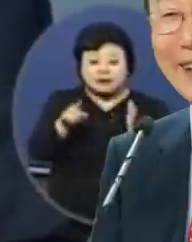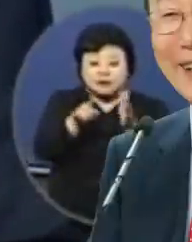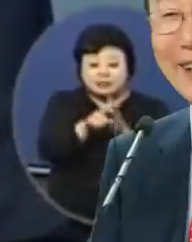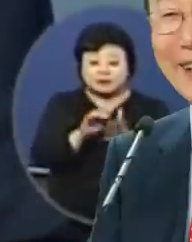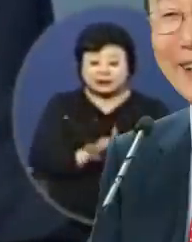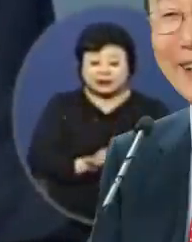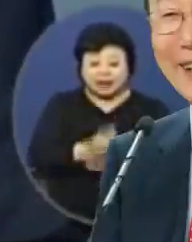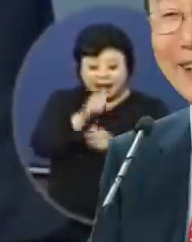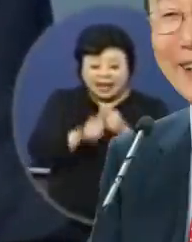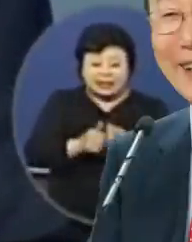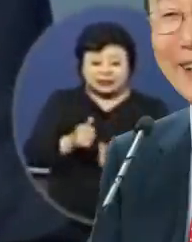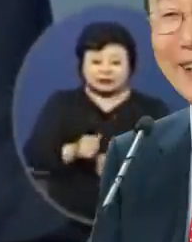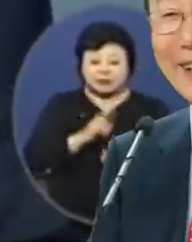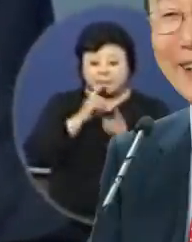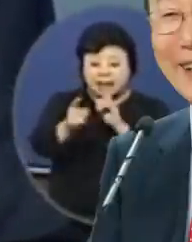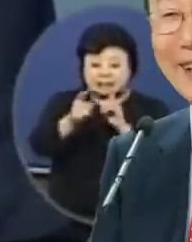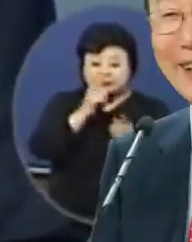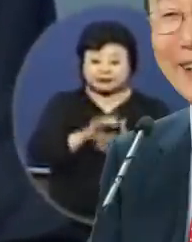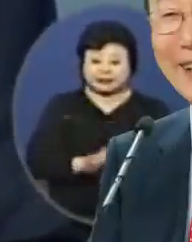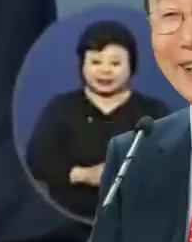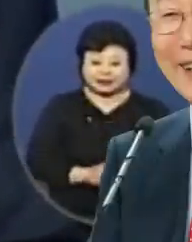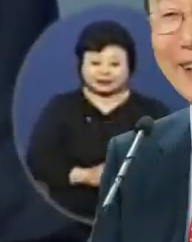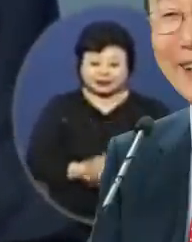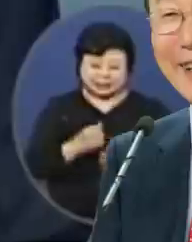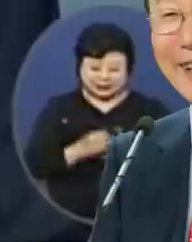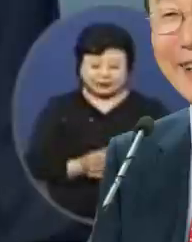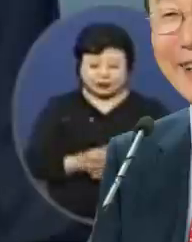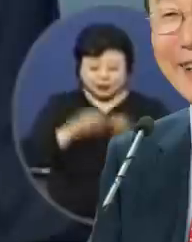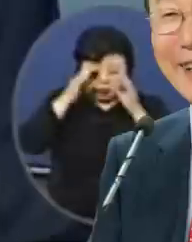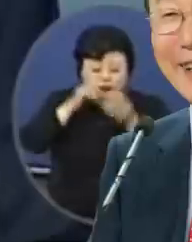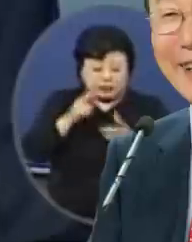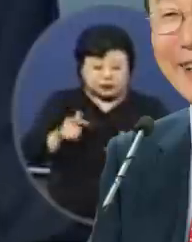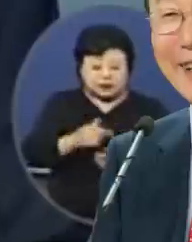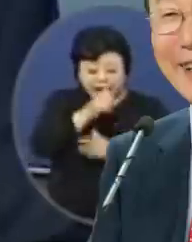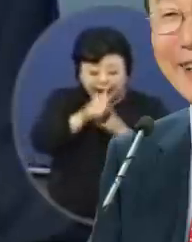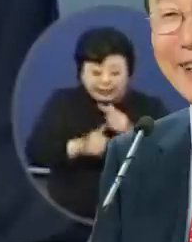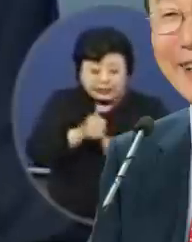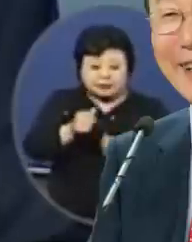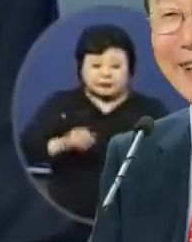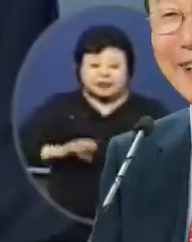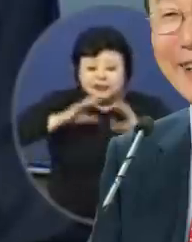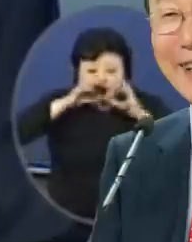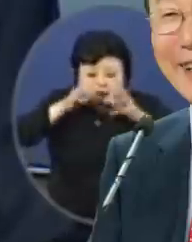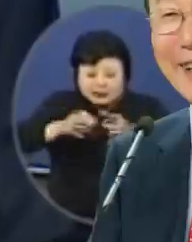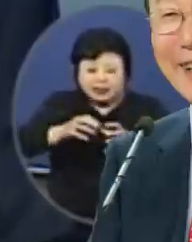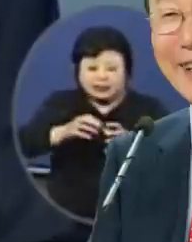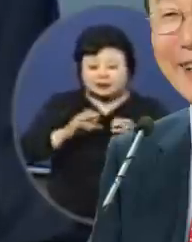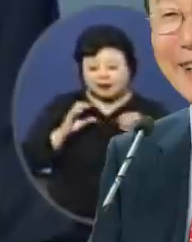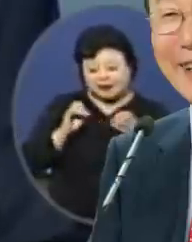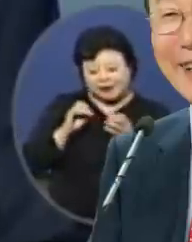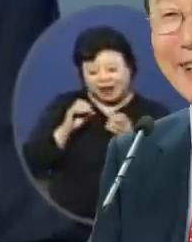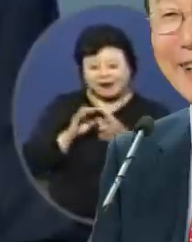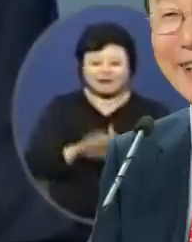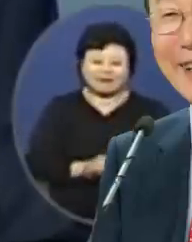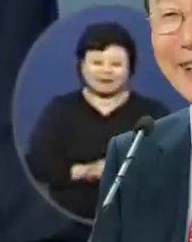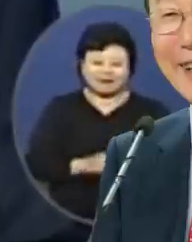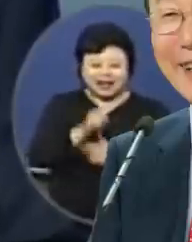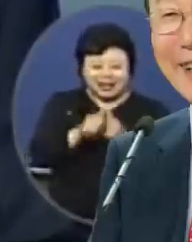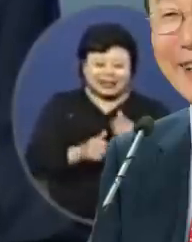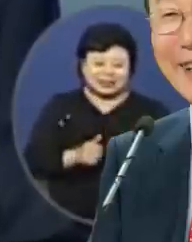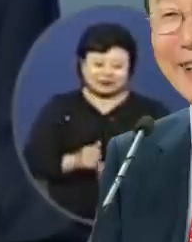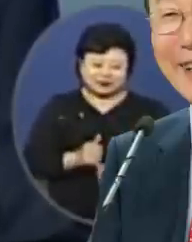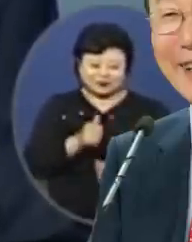믿음입니다. 하나님은 말씀이신 것입니다. 그러므로 눈에 안 보이는 하나님을 우리가 이 세상에서 대화를 하고